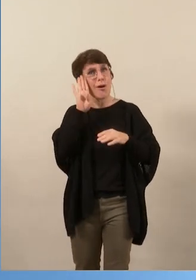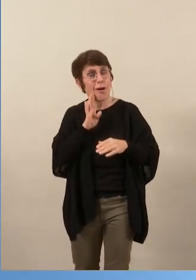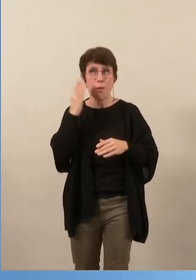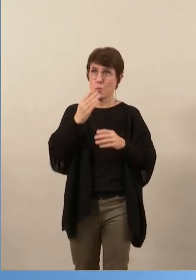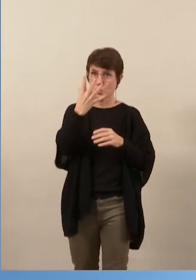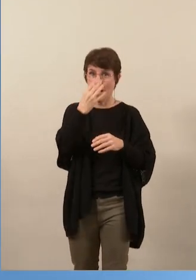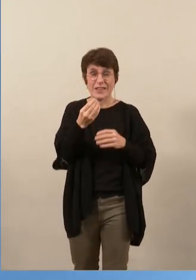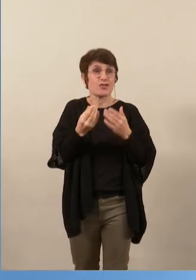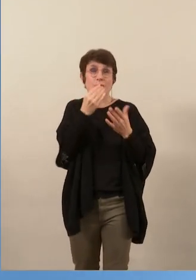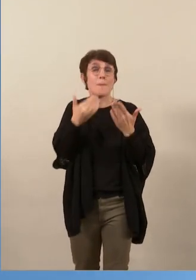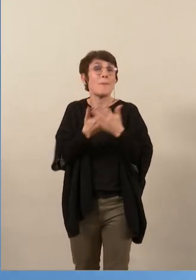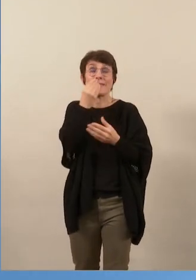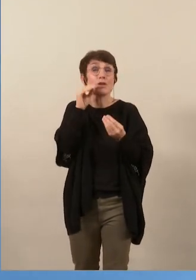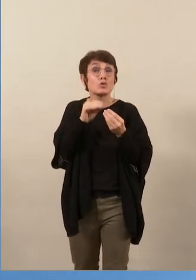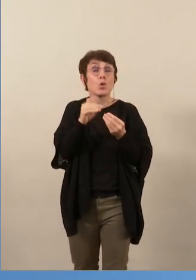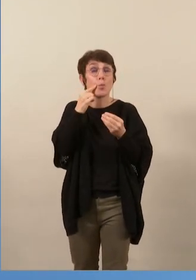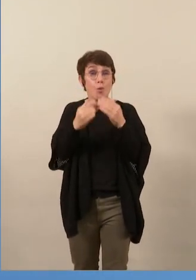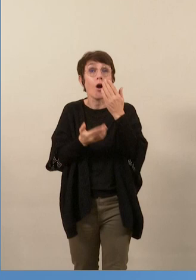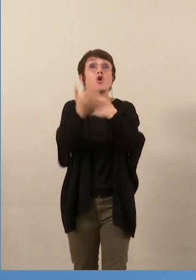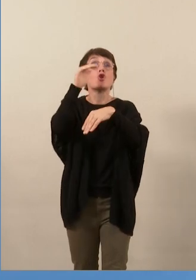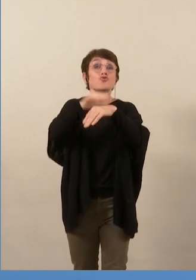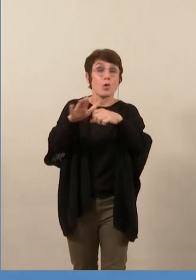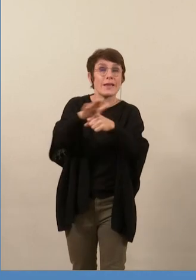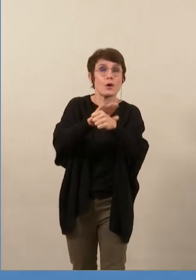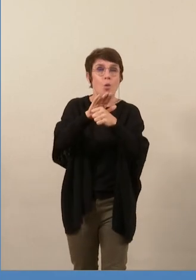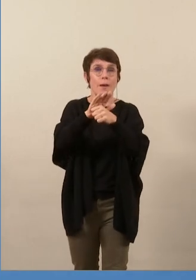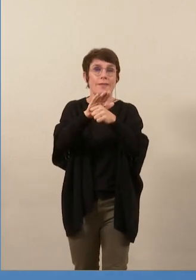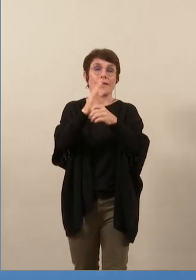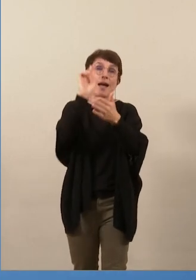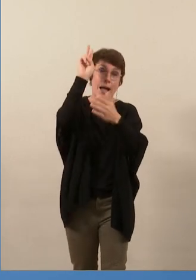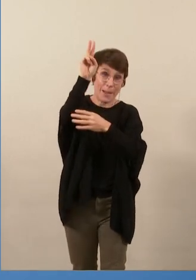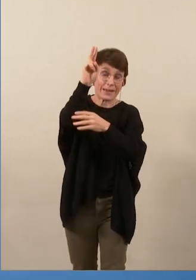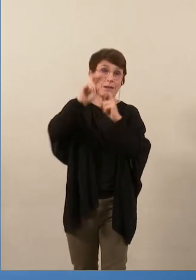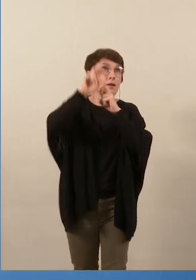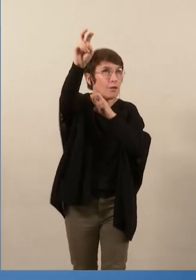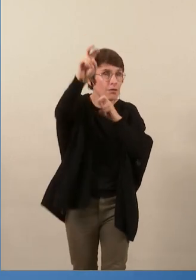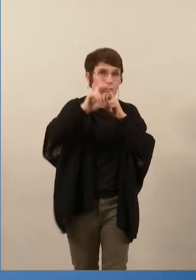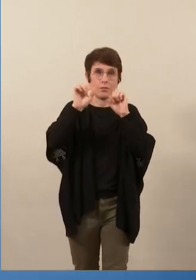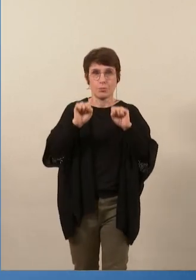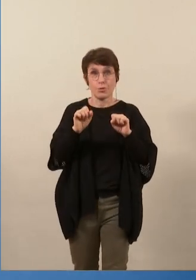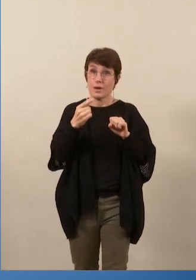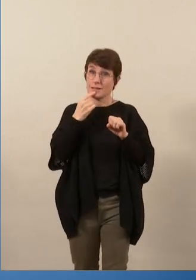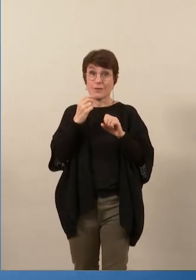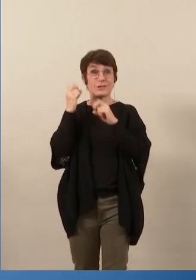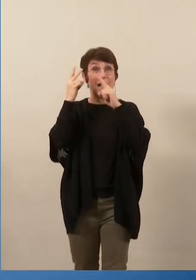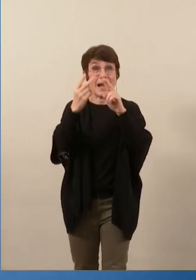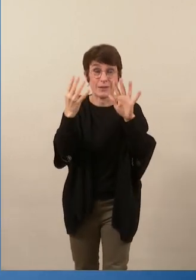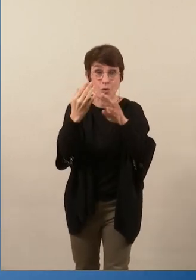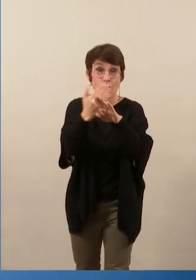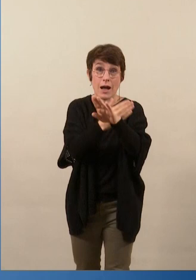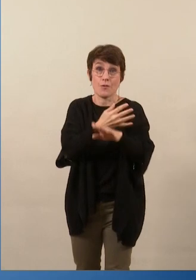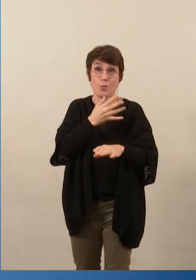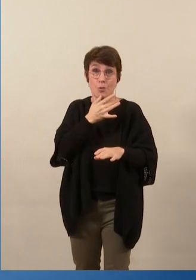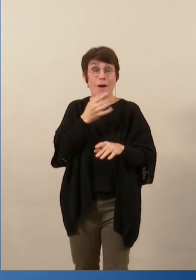euh à Paris ça concerne pas la foule évidemment mais quand même ne pas pouvoir arriver avant 9h et être obligé de partir